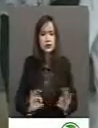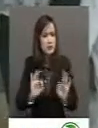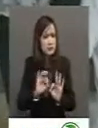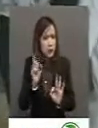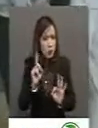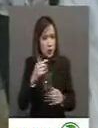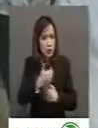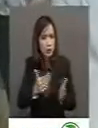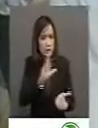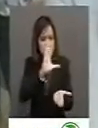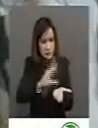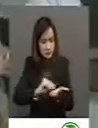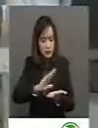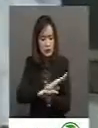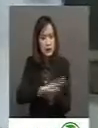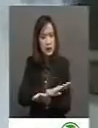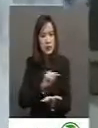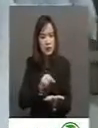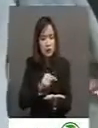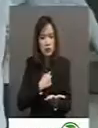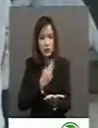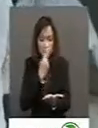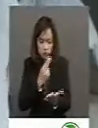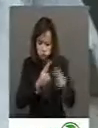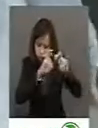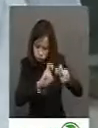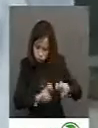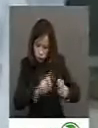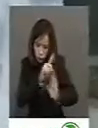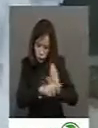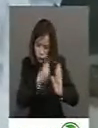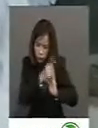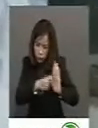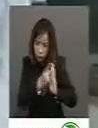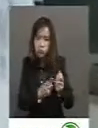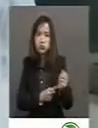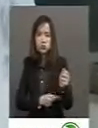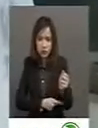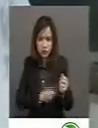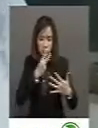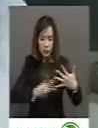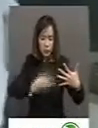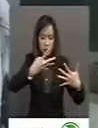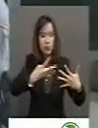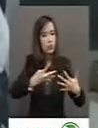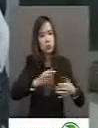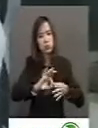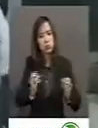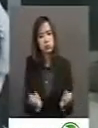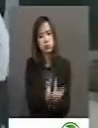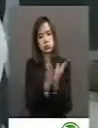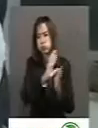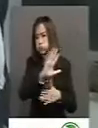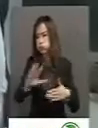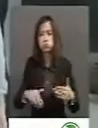นี่เป็นห้องเก็บเอกสารค่ะก็ตรวจสอบกันอยู่หลายชั่วโมงนะคะเบื้องต้นปรากฏว่าชั้นที่4เสียหายทั้งหมดเลยเนื่องจากถูก